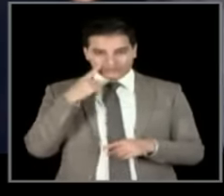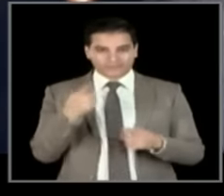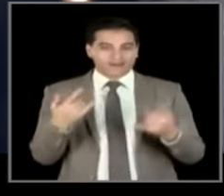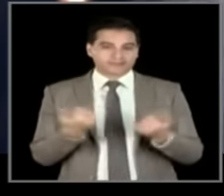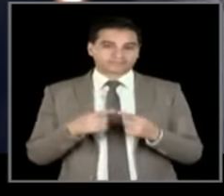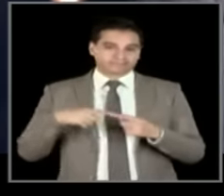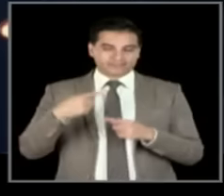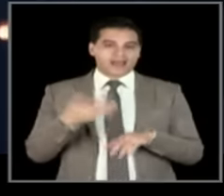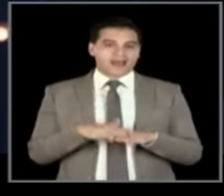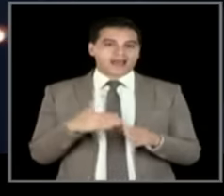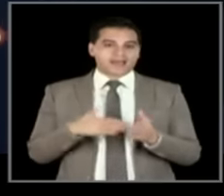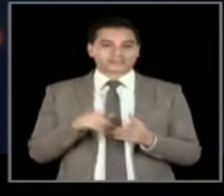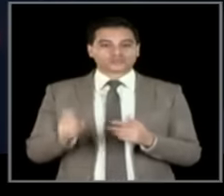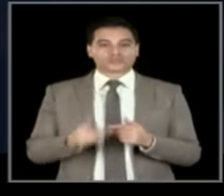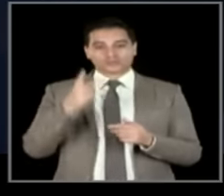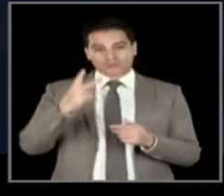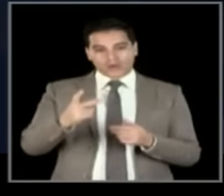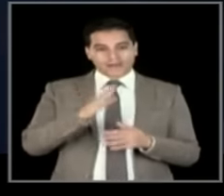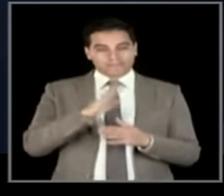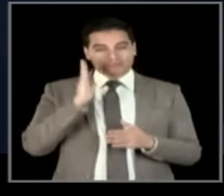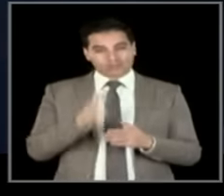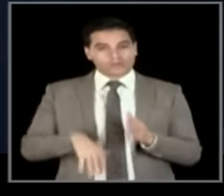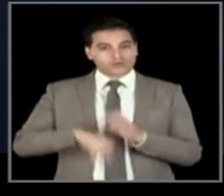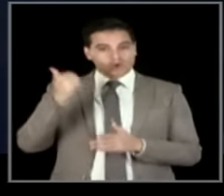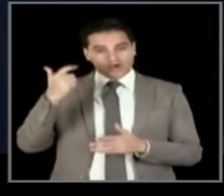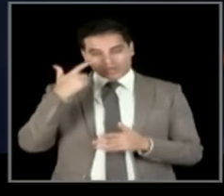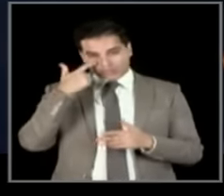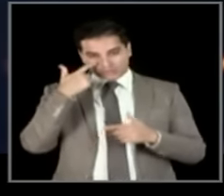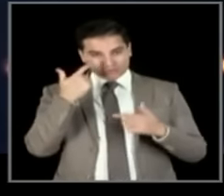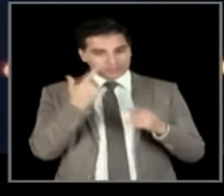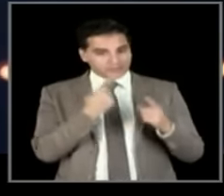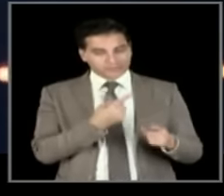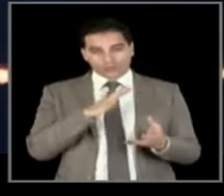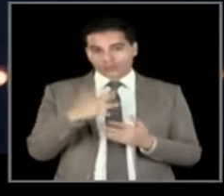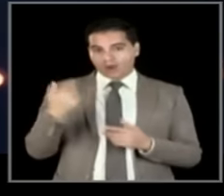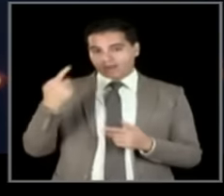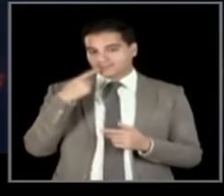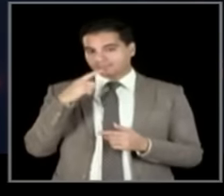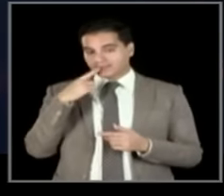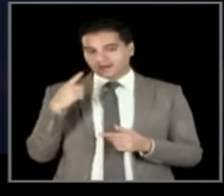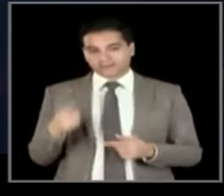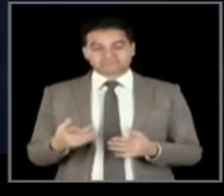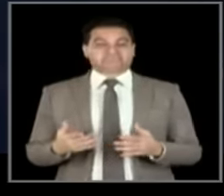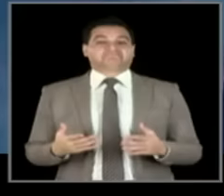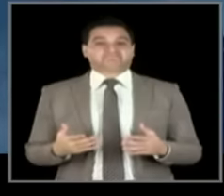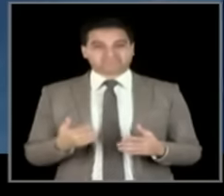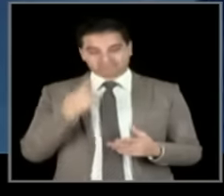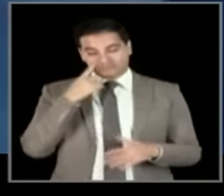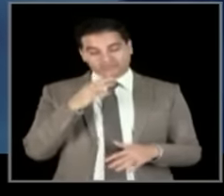اخر فقره، ويا ترى سؤالين ممكن يرجعوا جامعه عين شمس المباراه ولا لا؟ محدش عارف، وارد